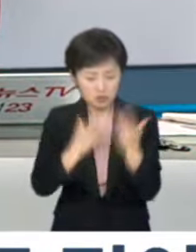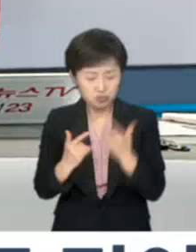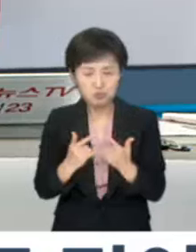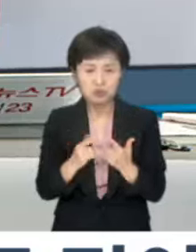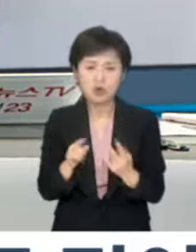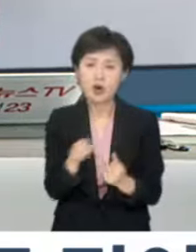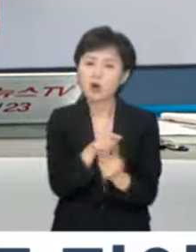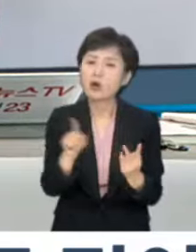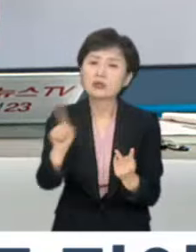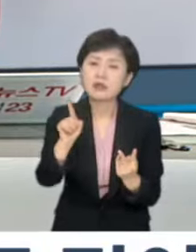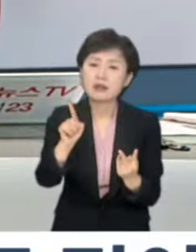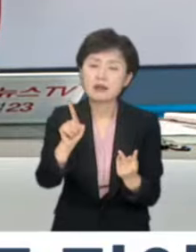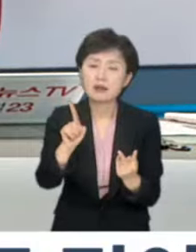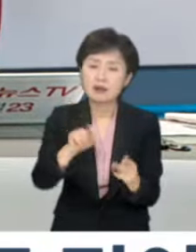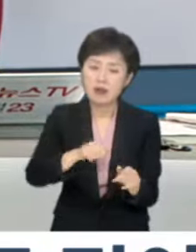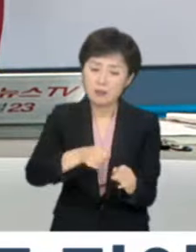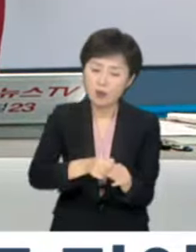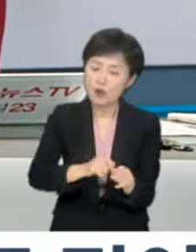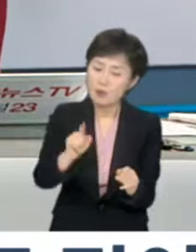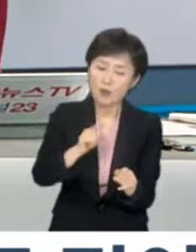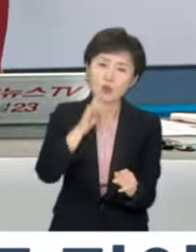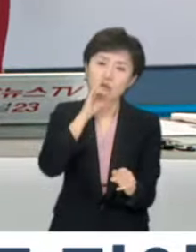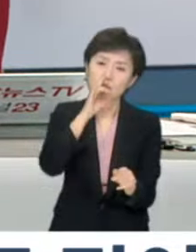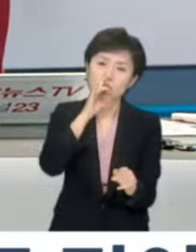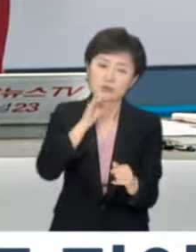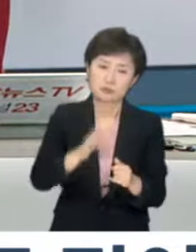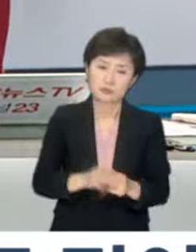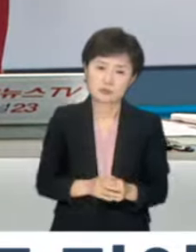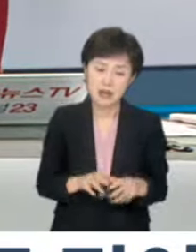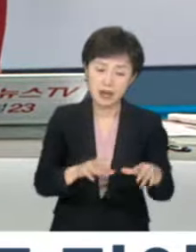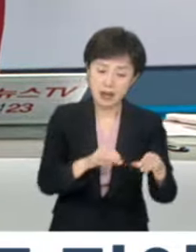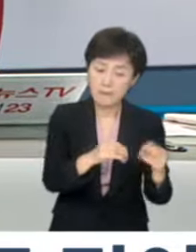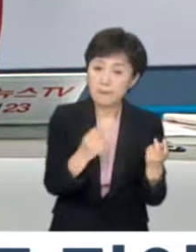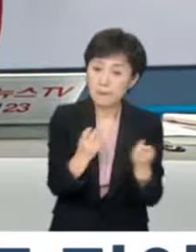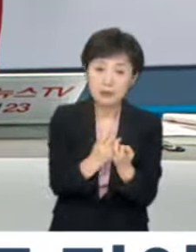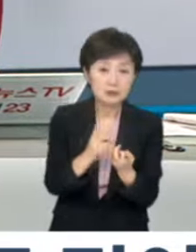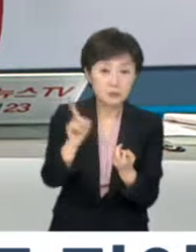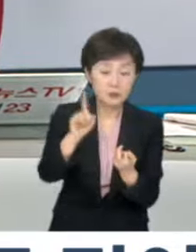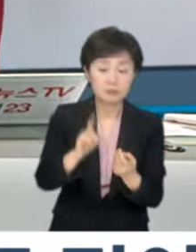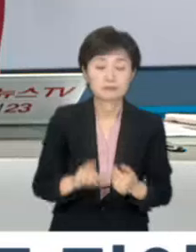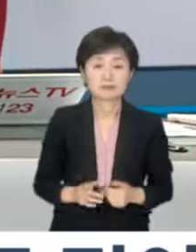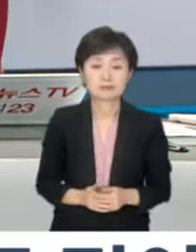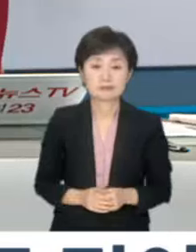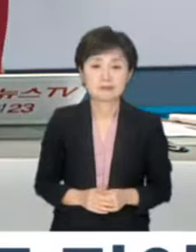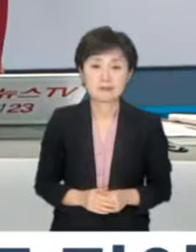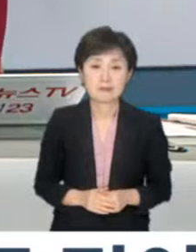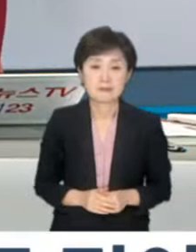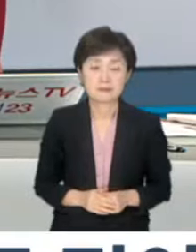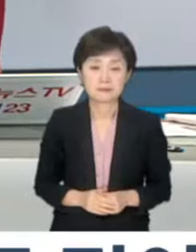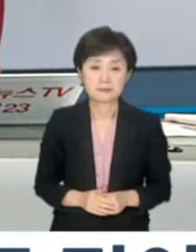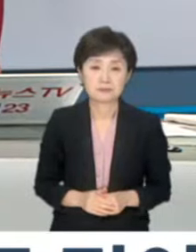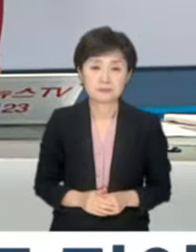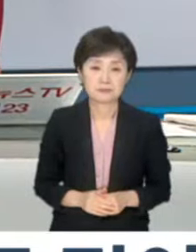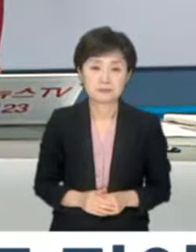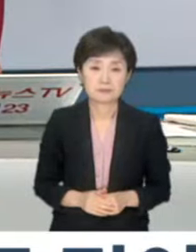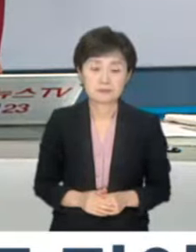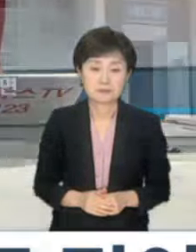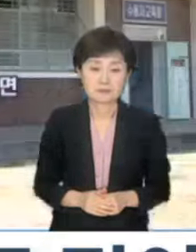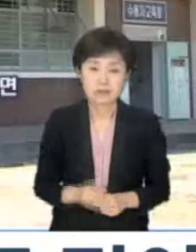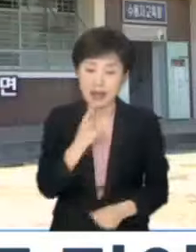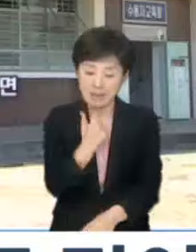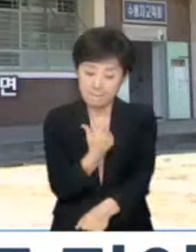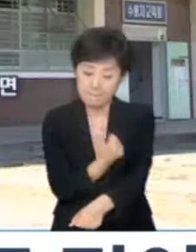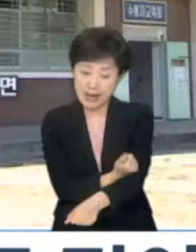필요한 부분이기도 하고 수위가 예. 어떻게 되는지 그리고 또 뭐 이걸 차단할 수 있는 방안까지 좀 같이 한번 짚어볼까요? 예. 일단은 사실은